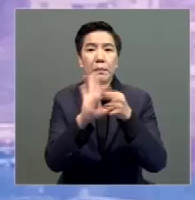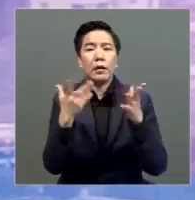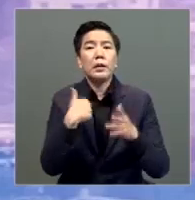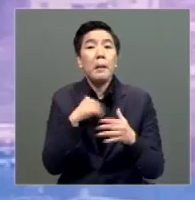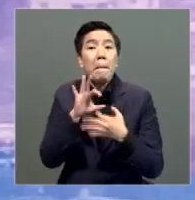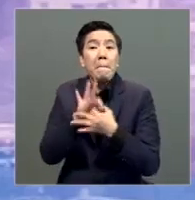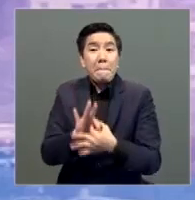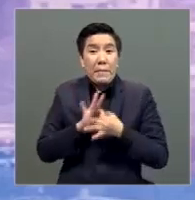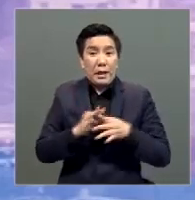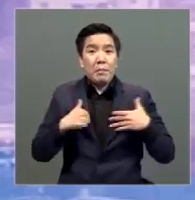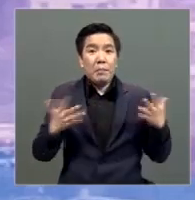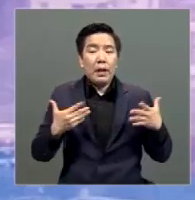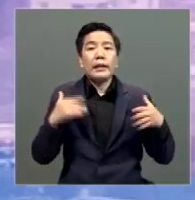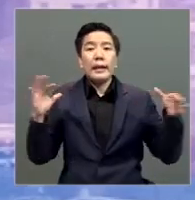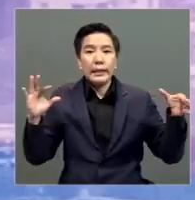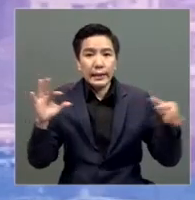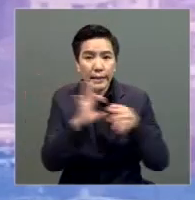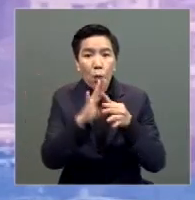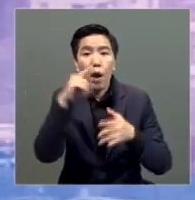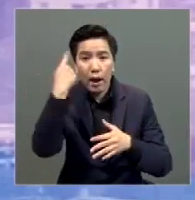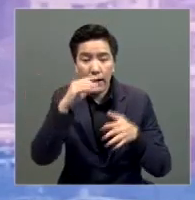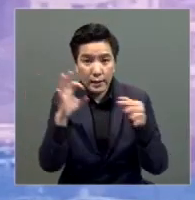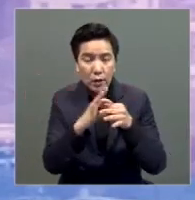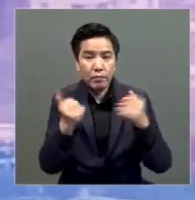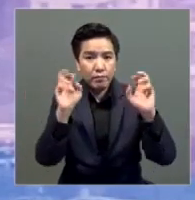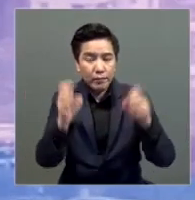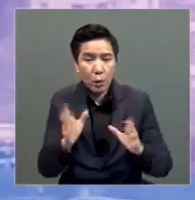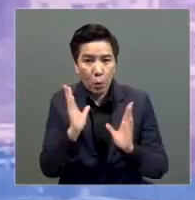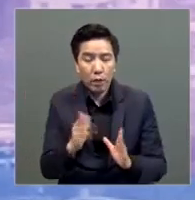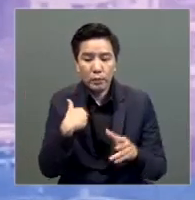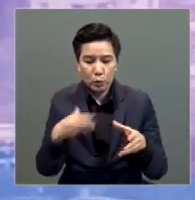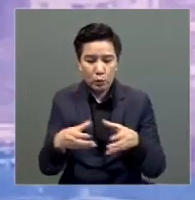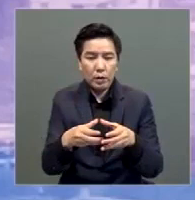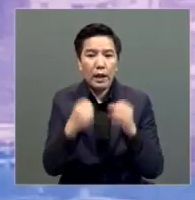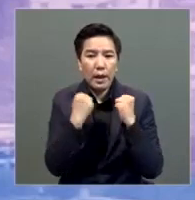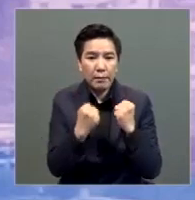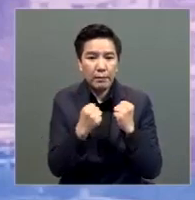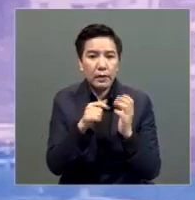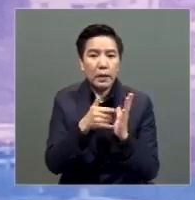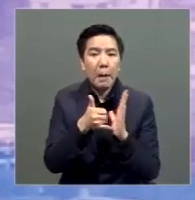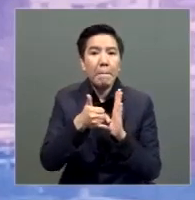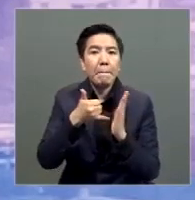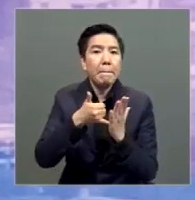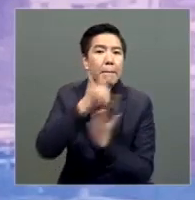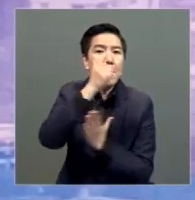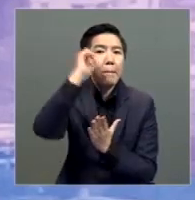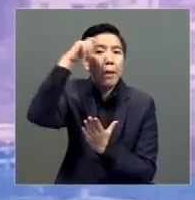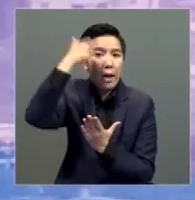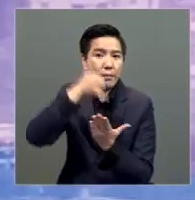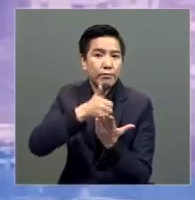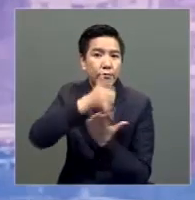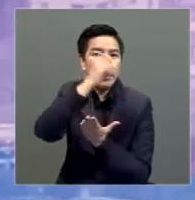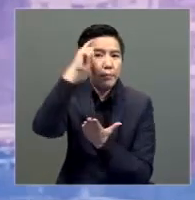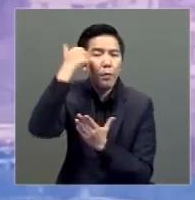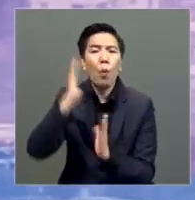นใจหรอกแต่มันกำลังเกี่ยวกับคนต่อไปนี้มีคนจำนวนหนึ่งกำลังจะเดินทางออกไปพม่าส่วน